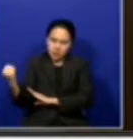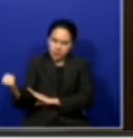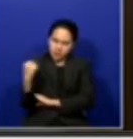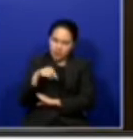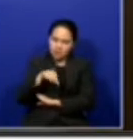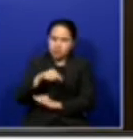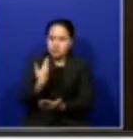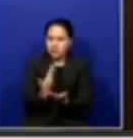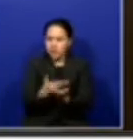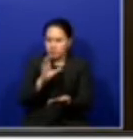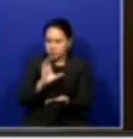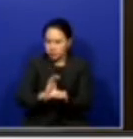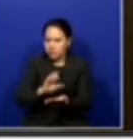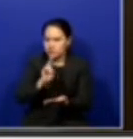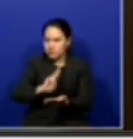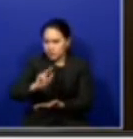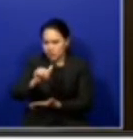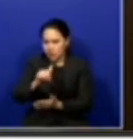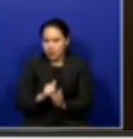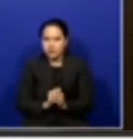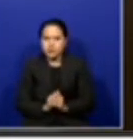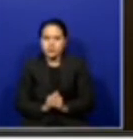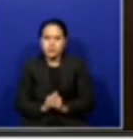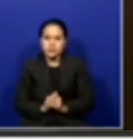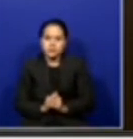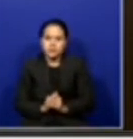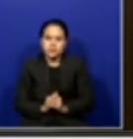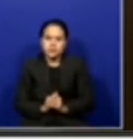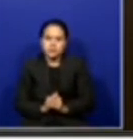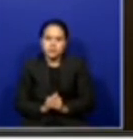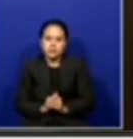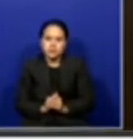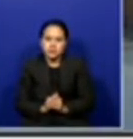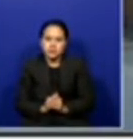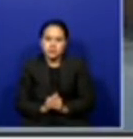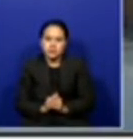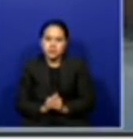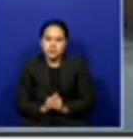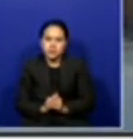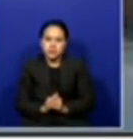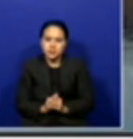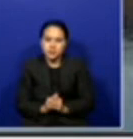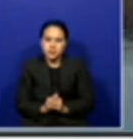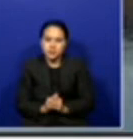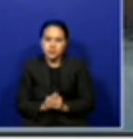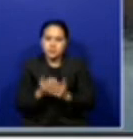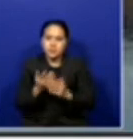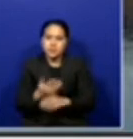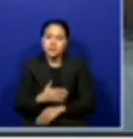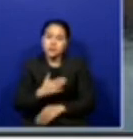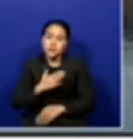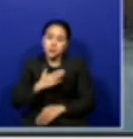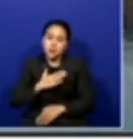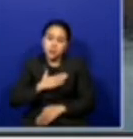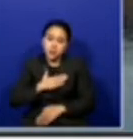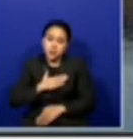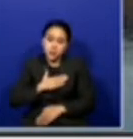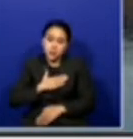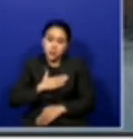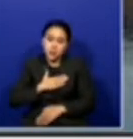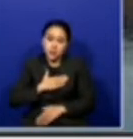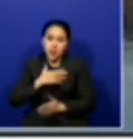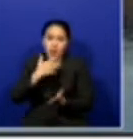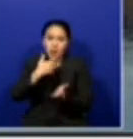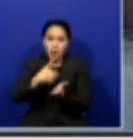นี้ท่านประธานครับการจัดเตรียมนะครับจัดเ